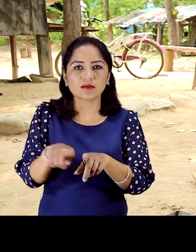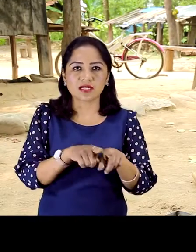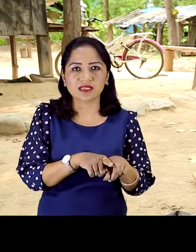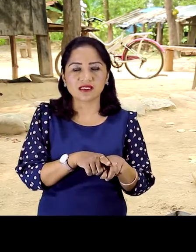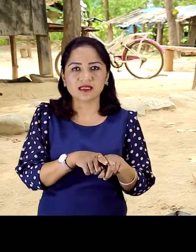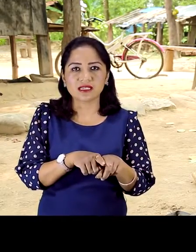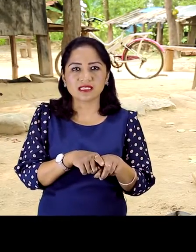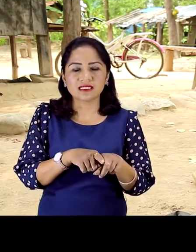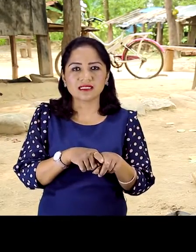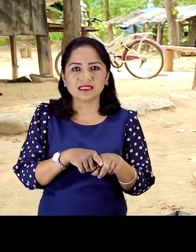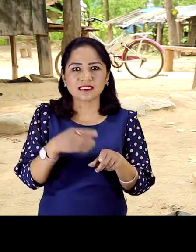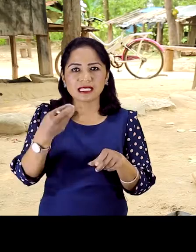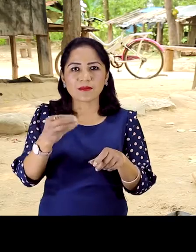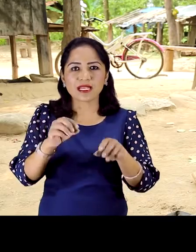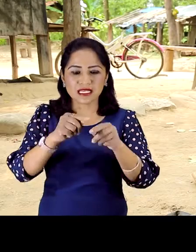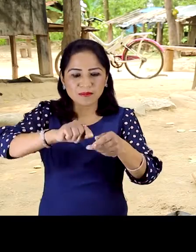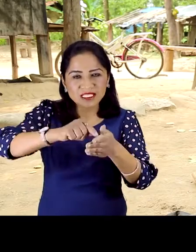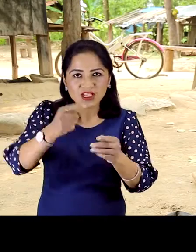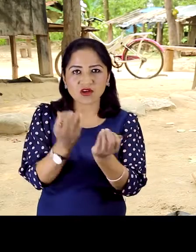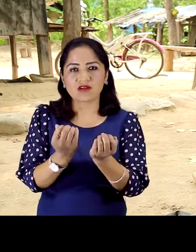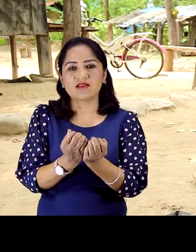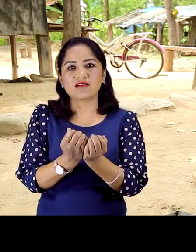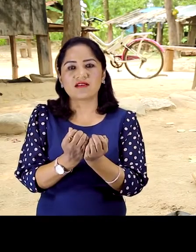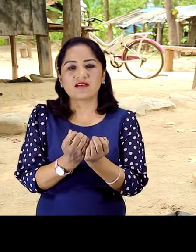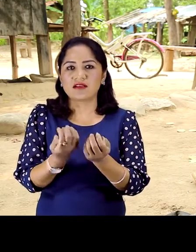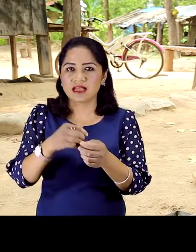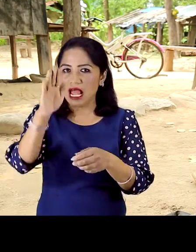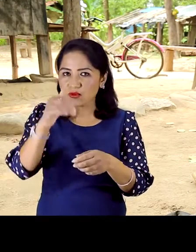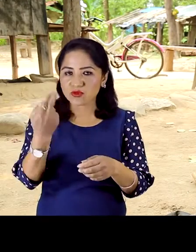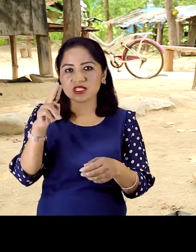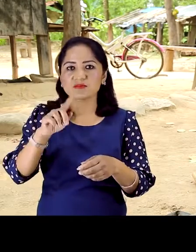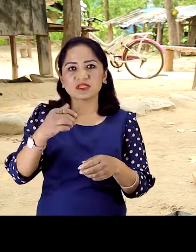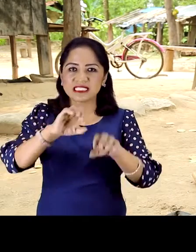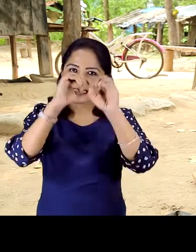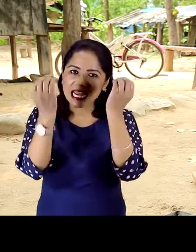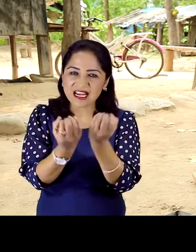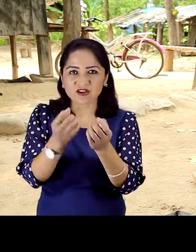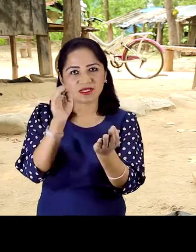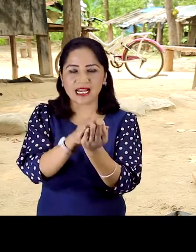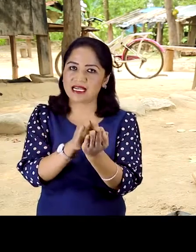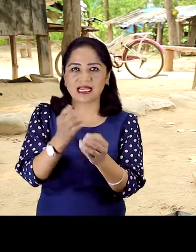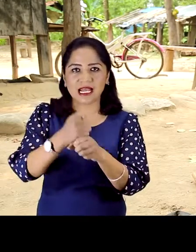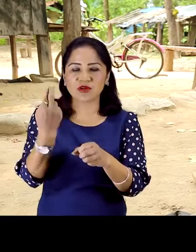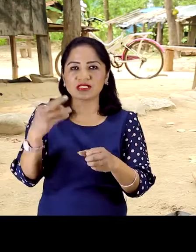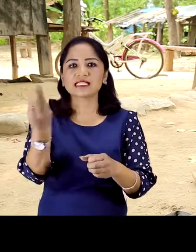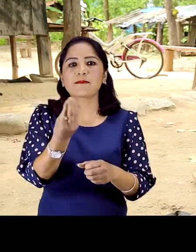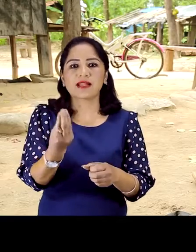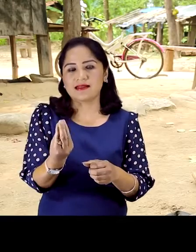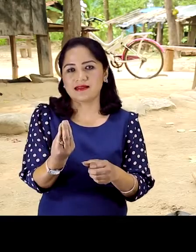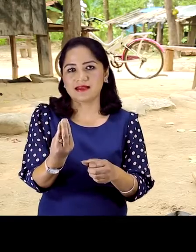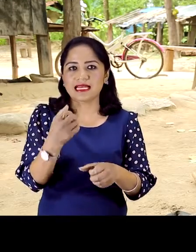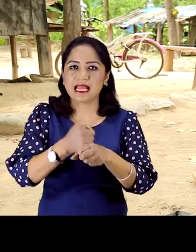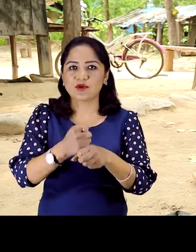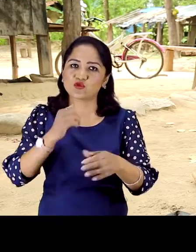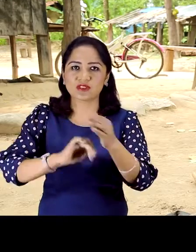पैंचर जोडने तायर अरुषूरु तूड़ू पनी राखनी करे समानने